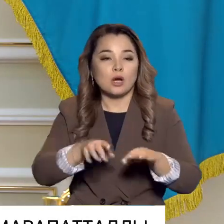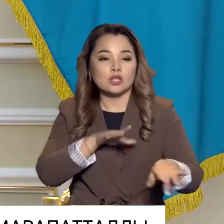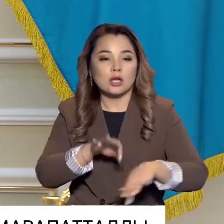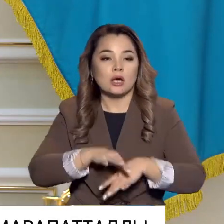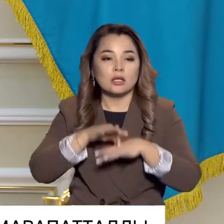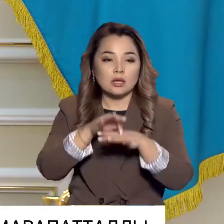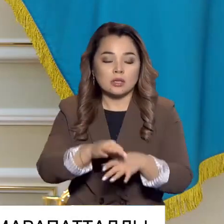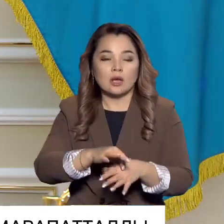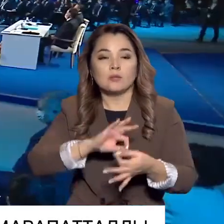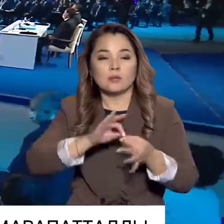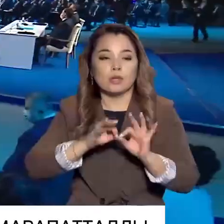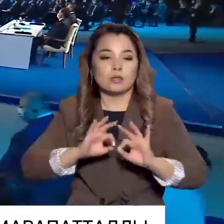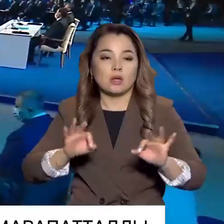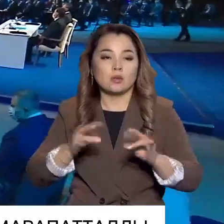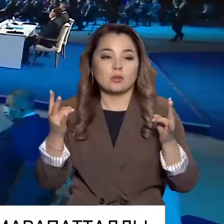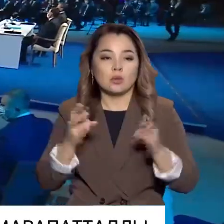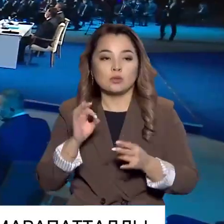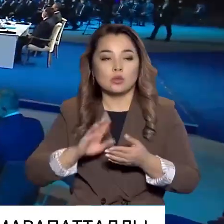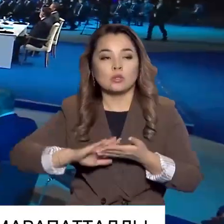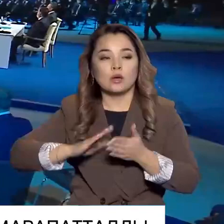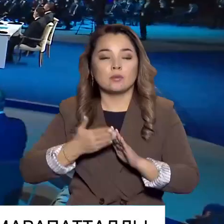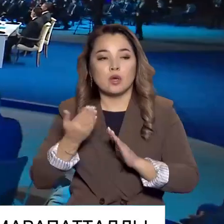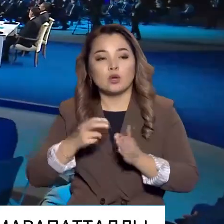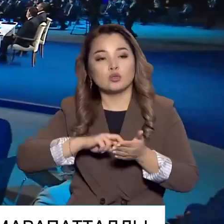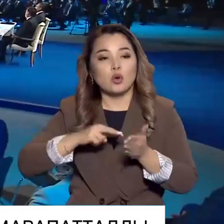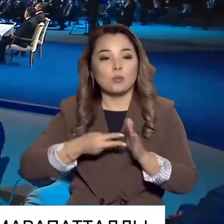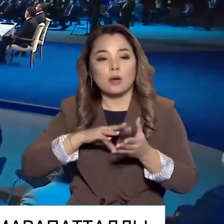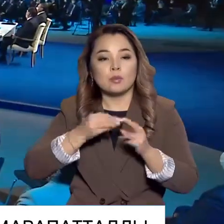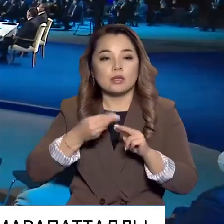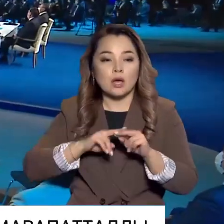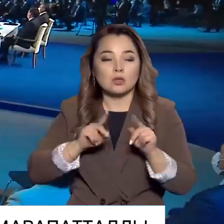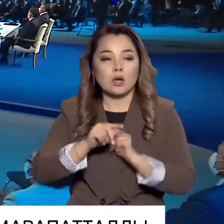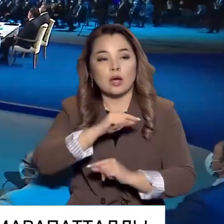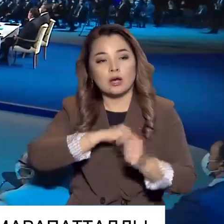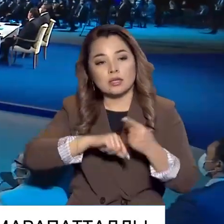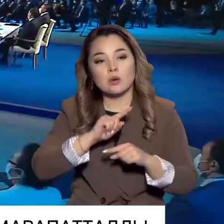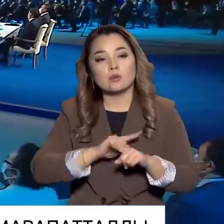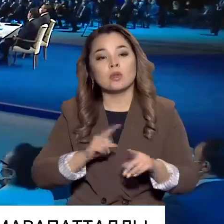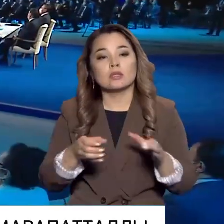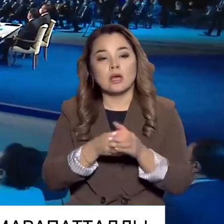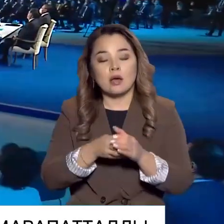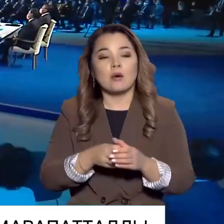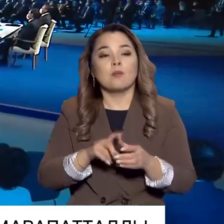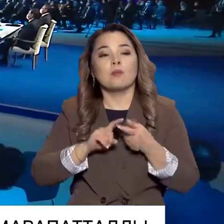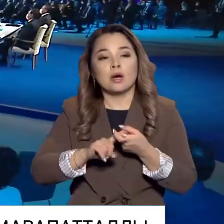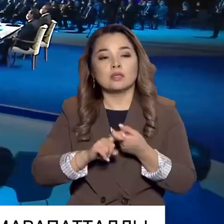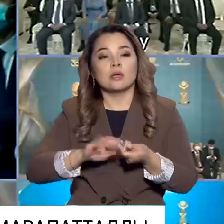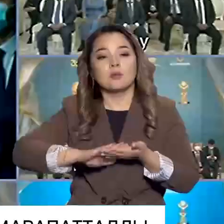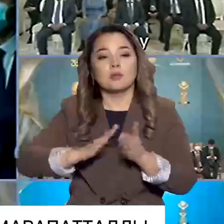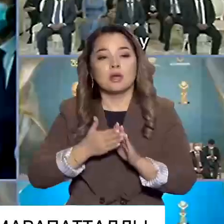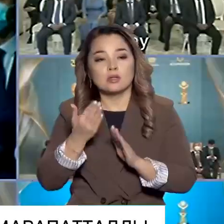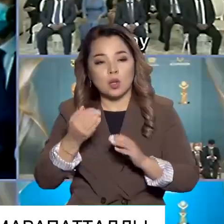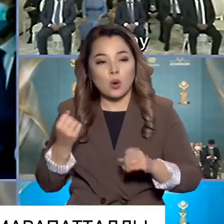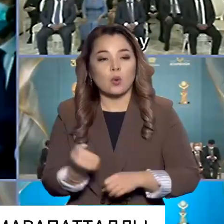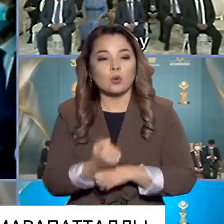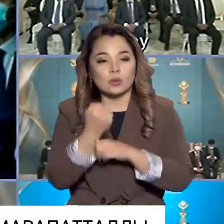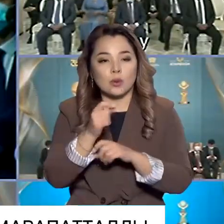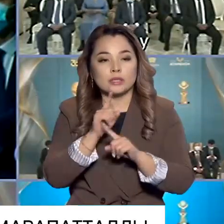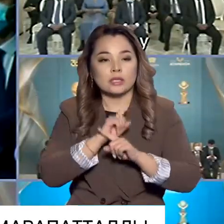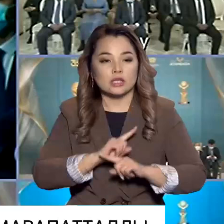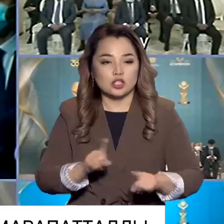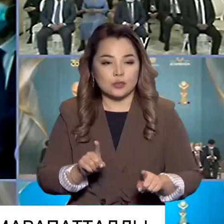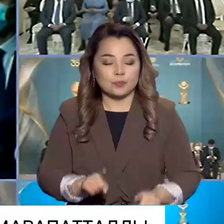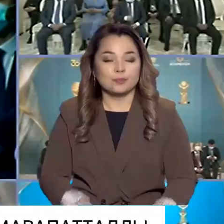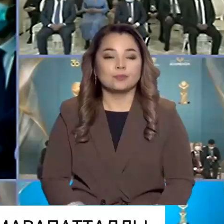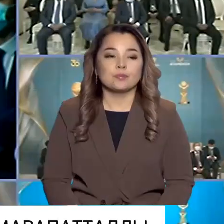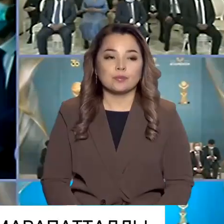шараларды пысықтау қажет. Әлеуметтік жобаларды жүзеге асыруға кәсіпкерлердің үлесі көп, әсіресе пандемия кезінде қолдау ерекше. Биылғы парыз